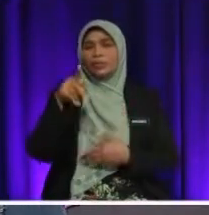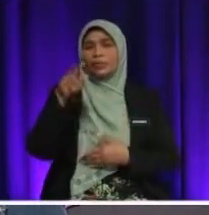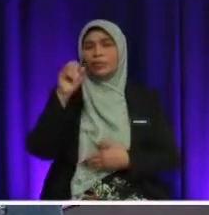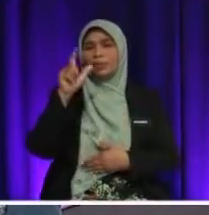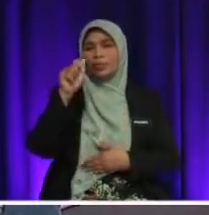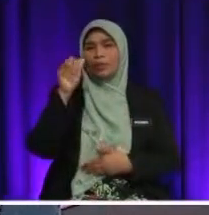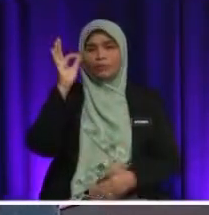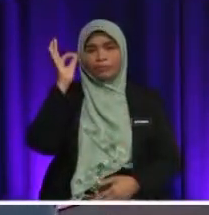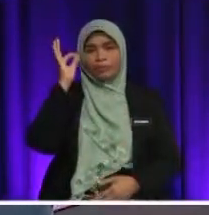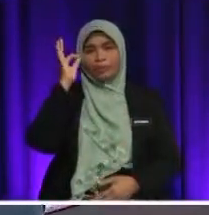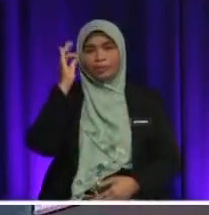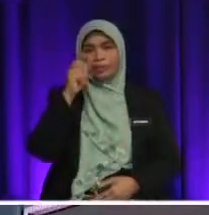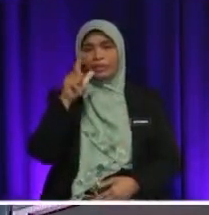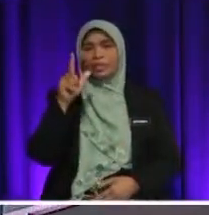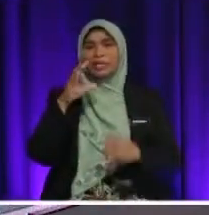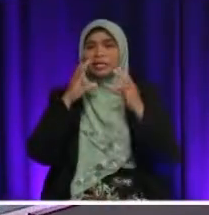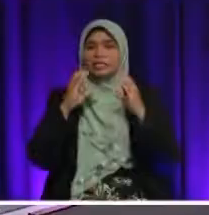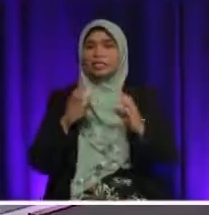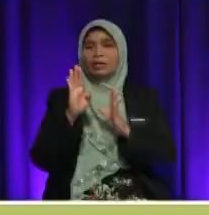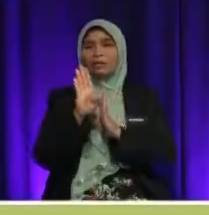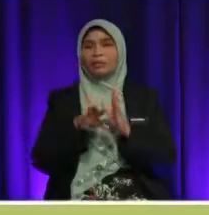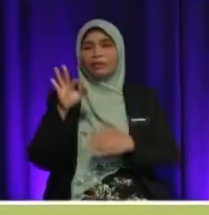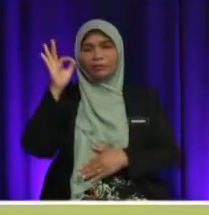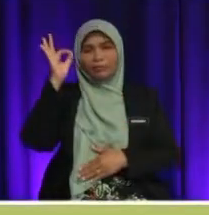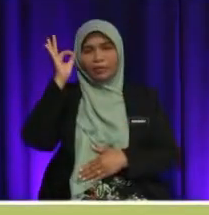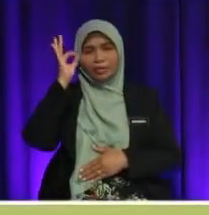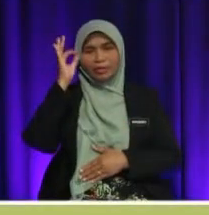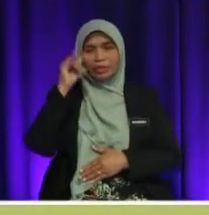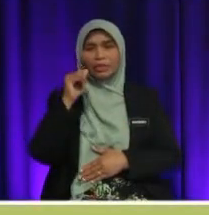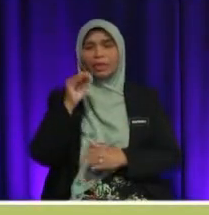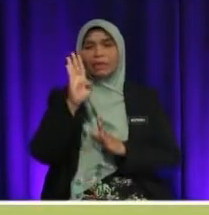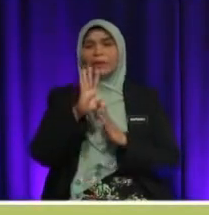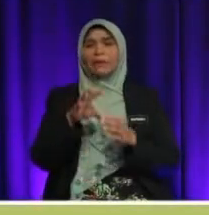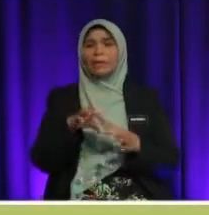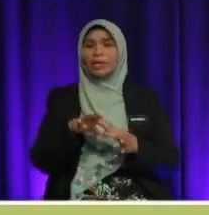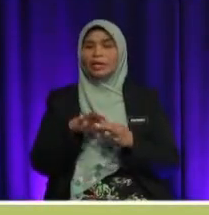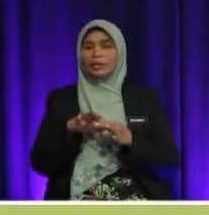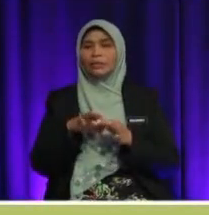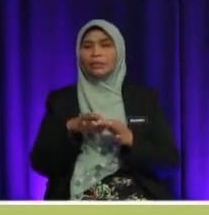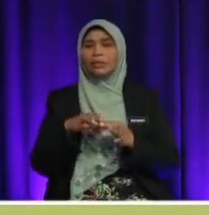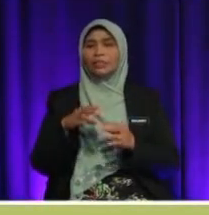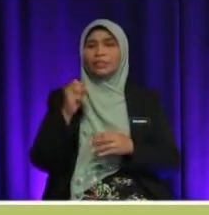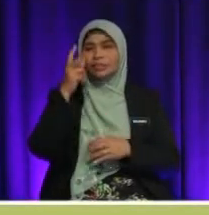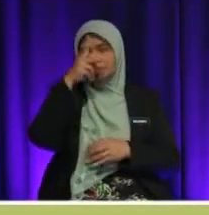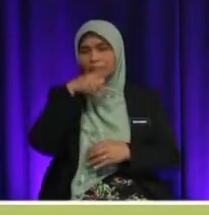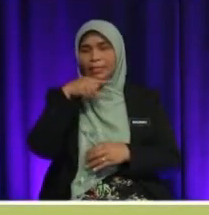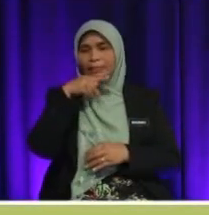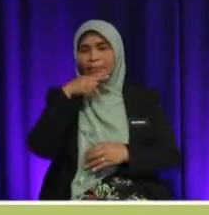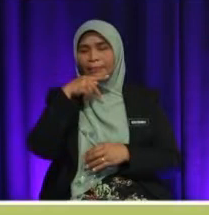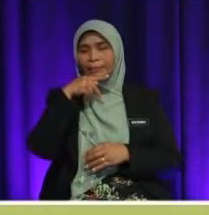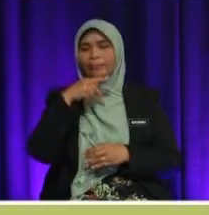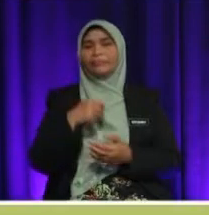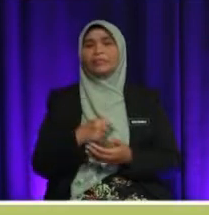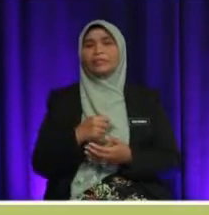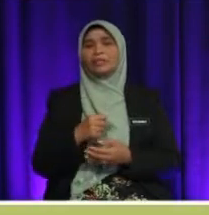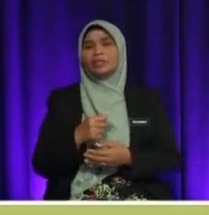fikir pola fikir ialah cara berfikir yang mempengaruhi perilaku be happy Hai dan